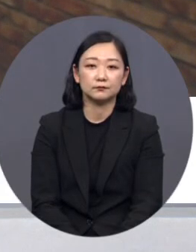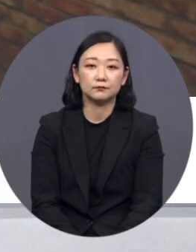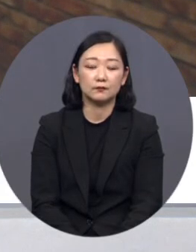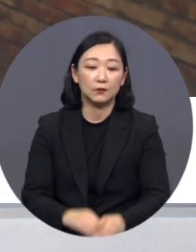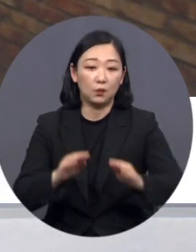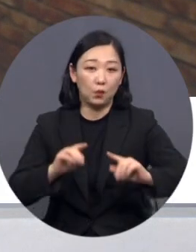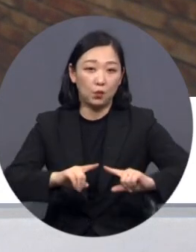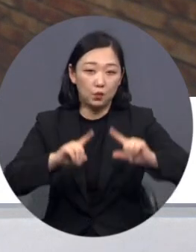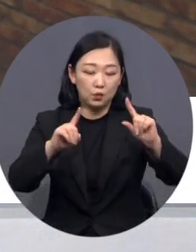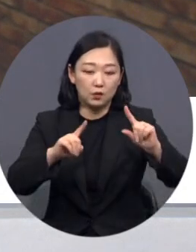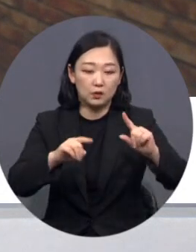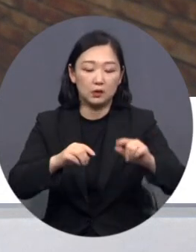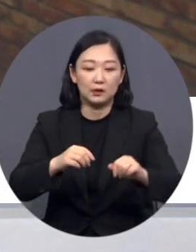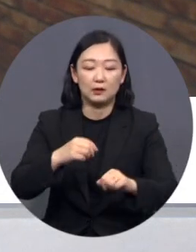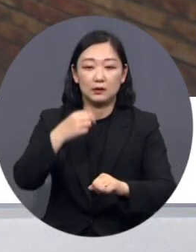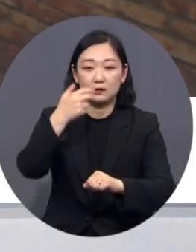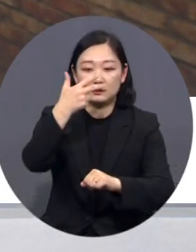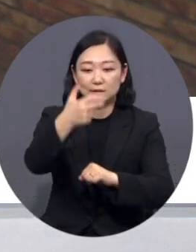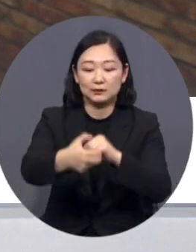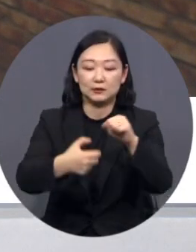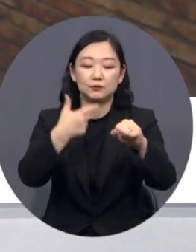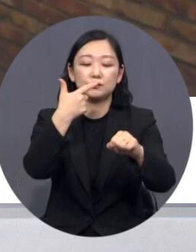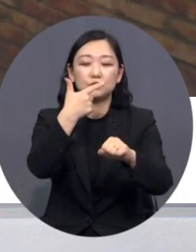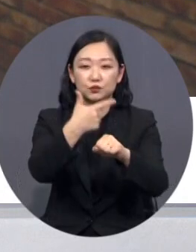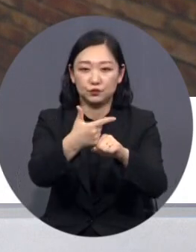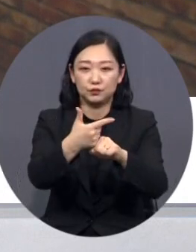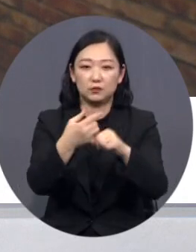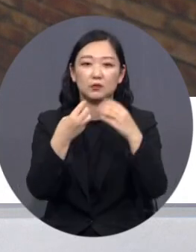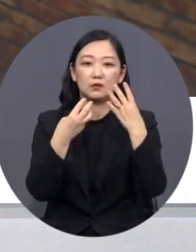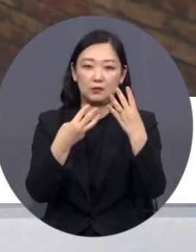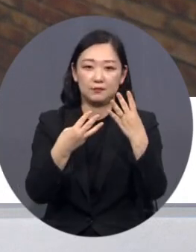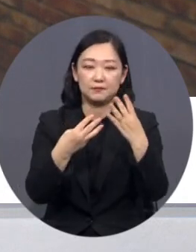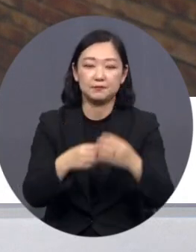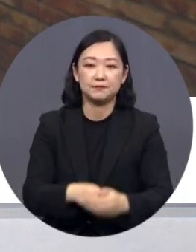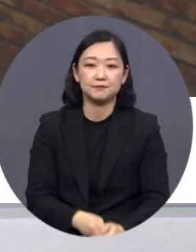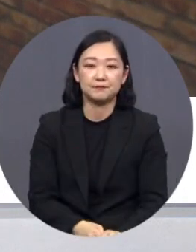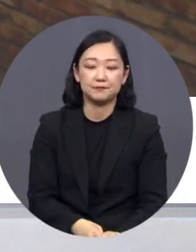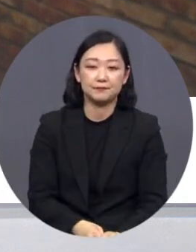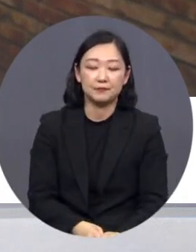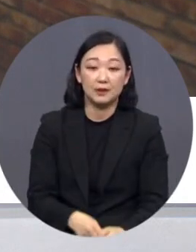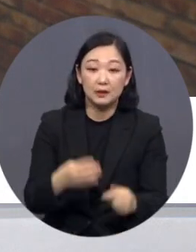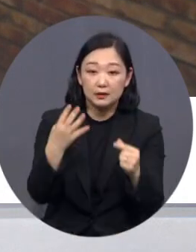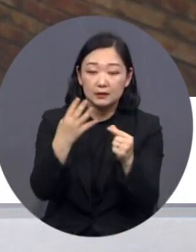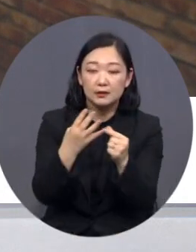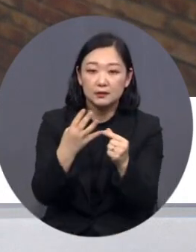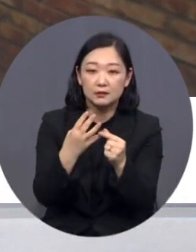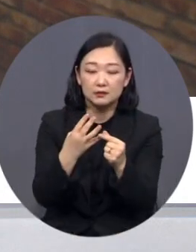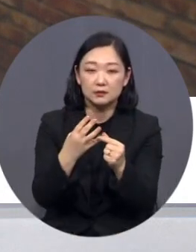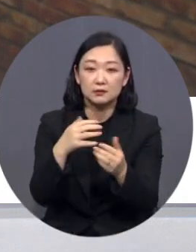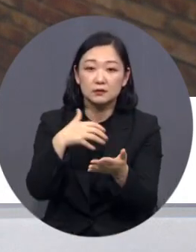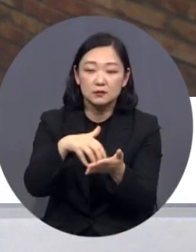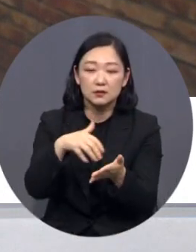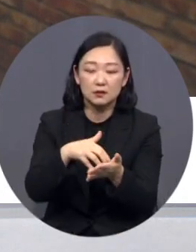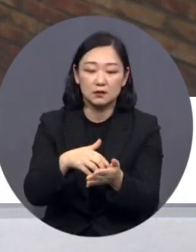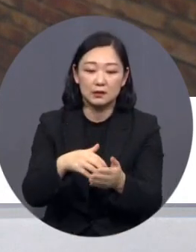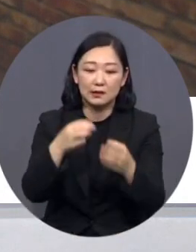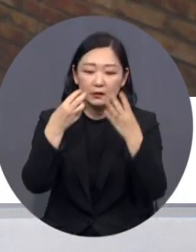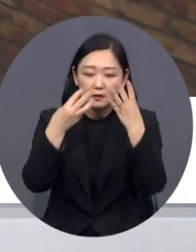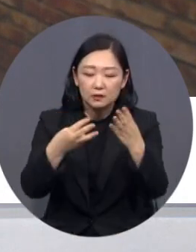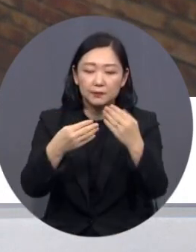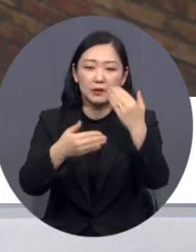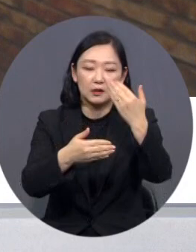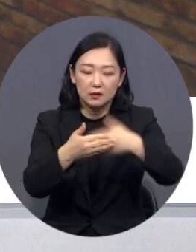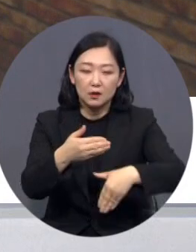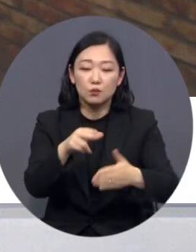네 올해는 제주 43 76주년 있니다 제주 MBC 내차에 걸쳐 43의 남은 과제들을